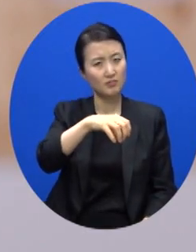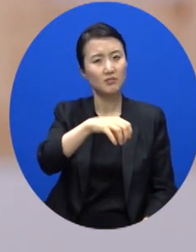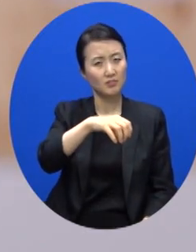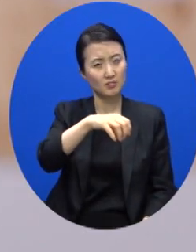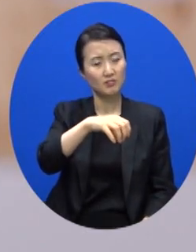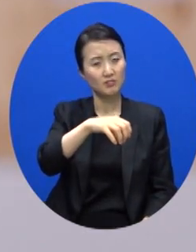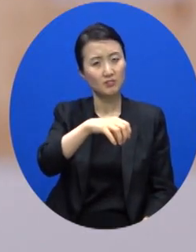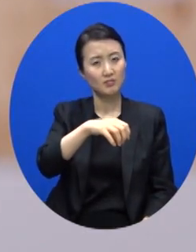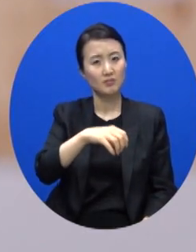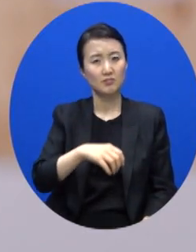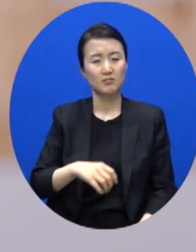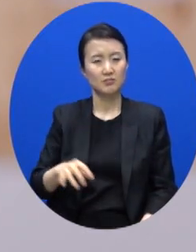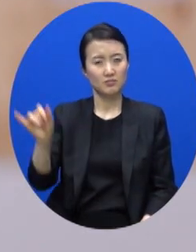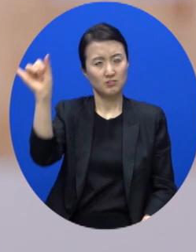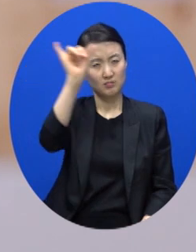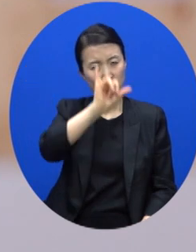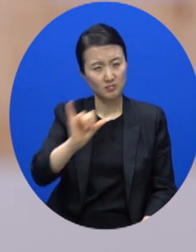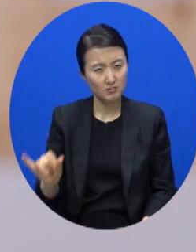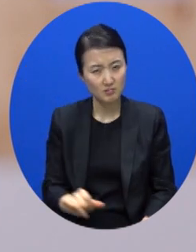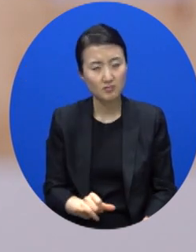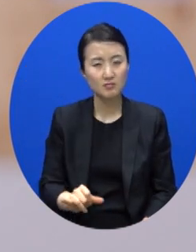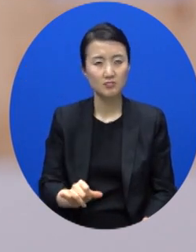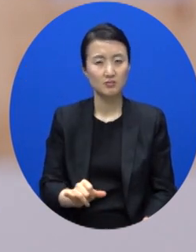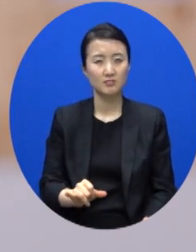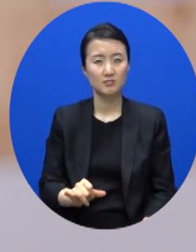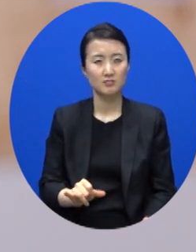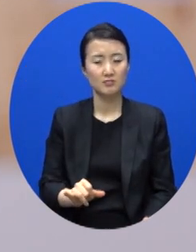전국의 유학 집안에서